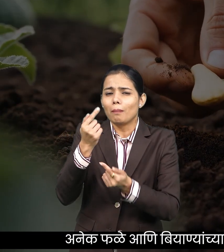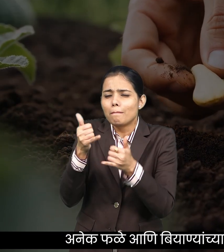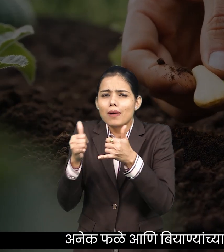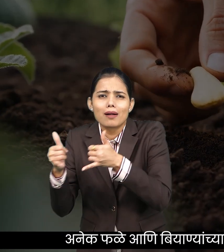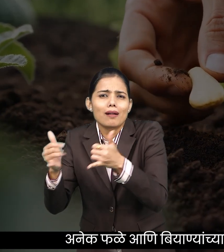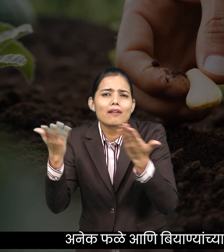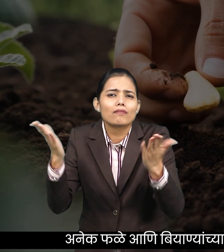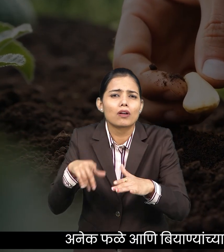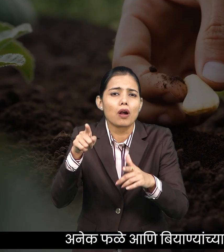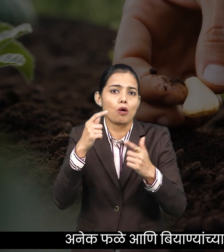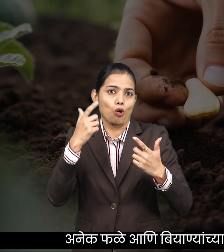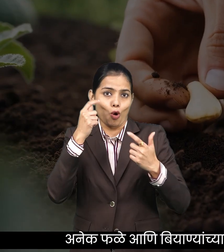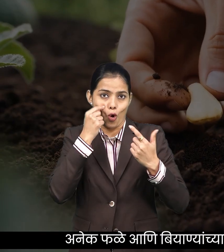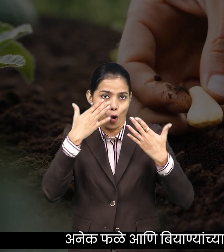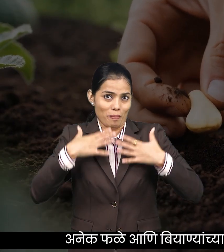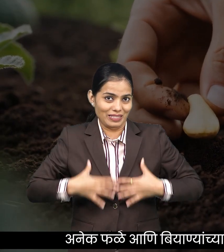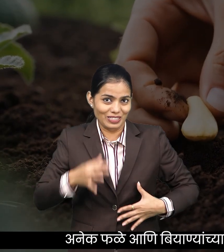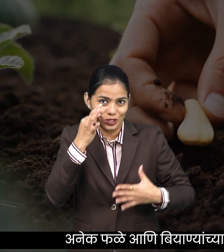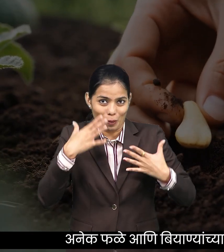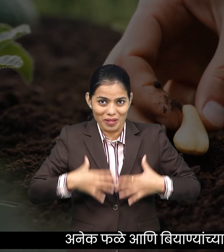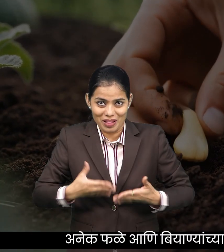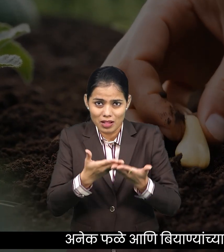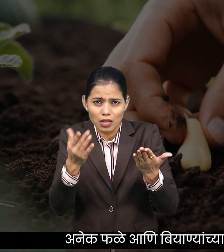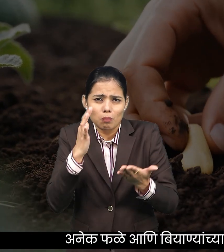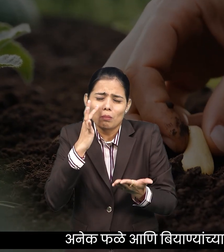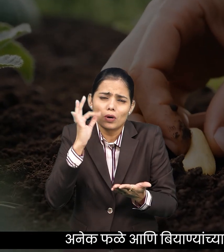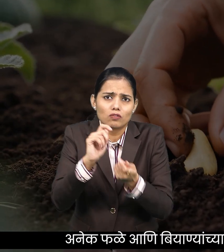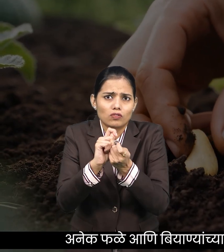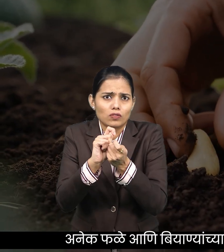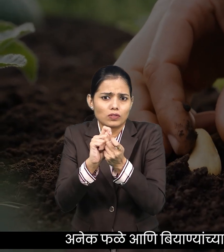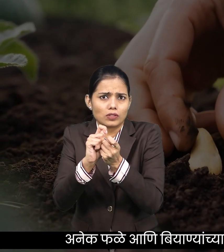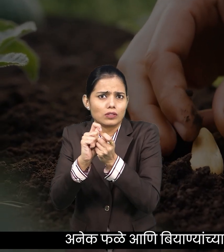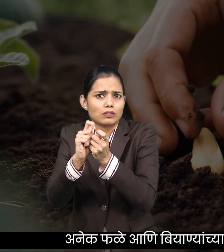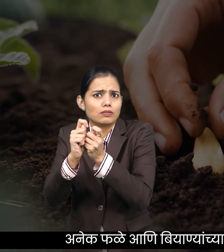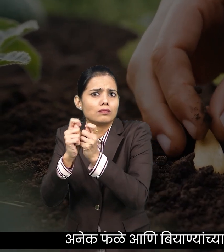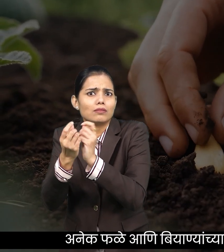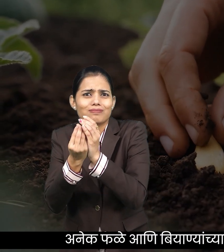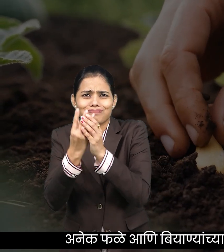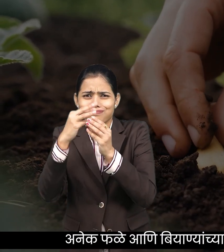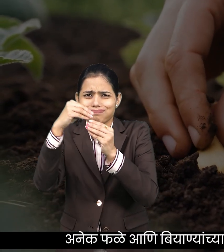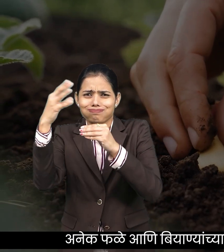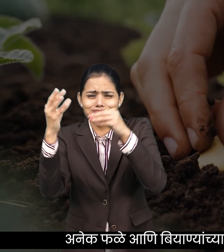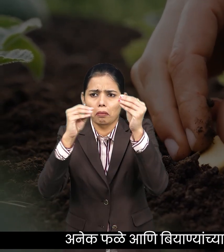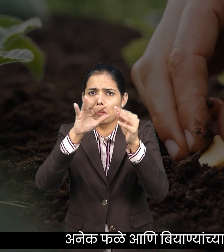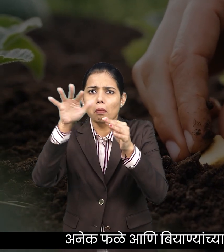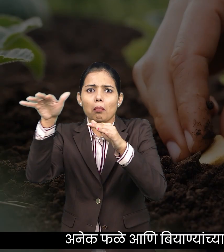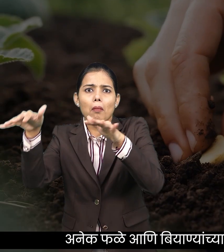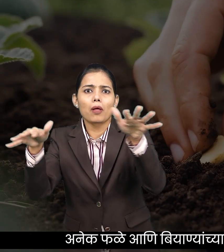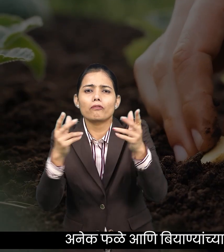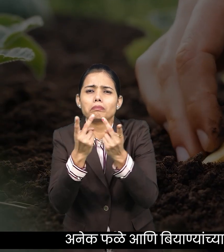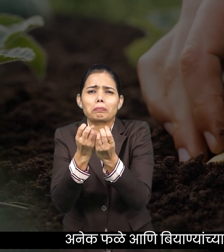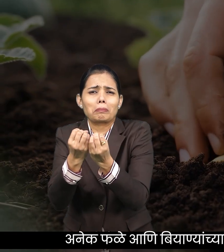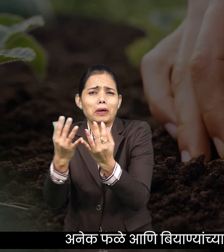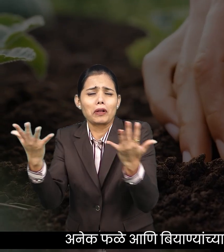अनेक फळे आणि बियाण्यांच्या प्रसारात मानवाचीही भूमिका